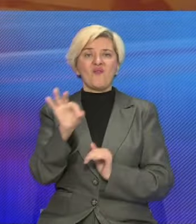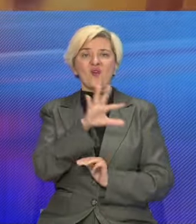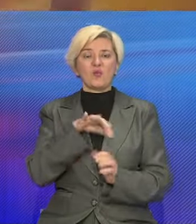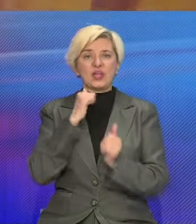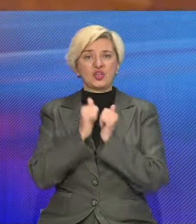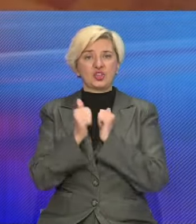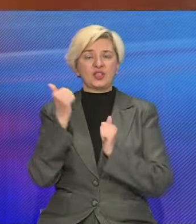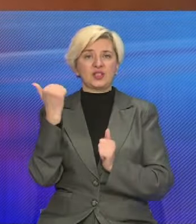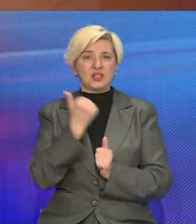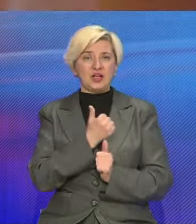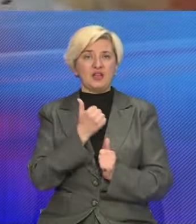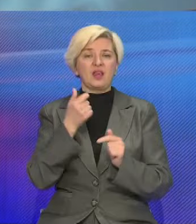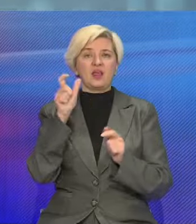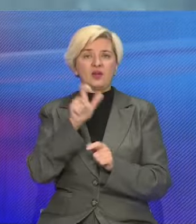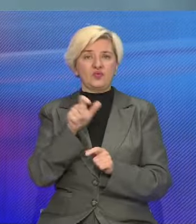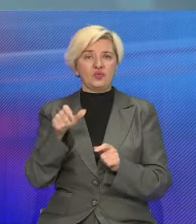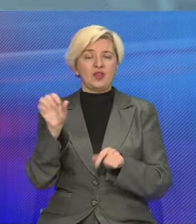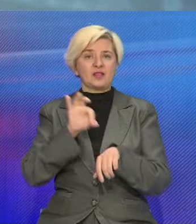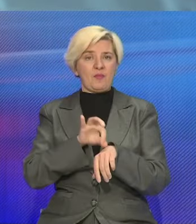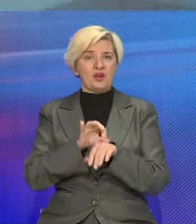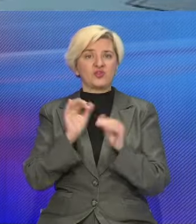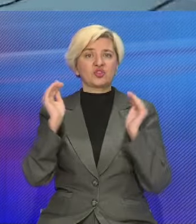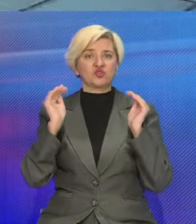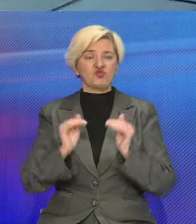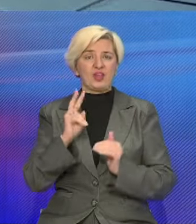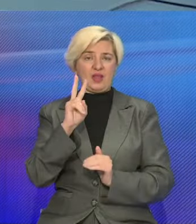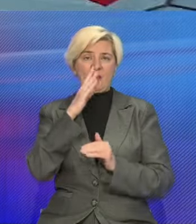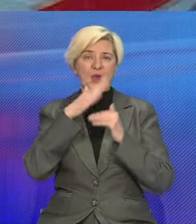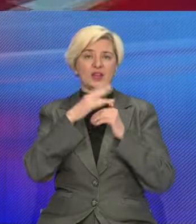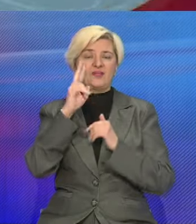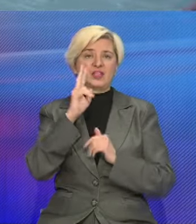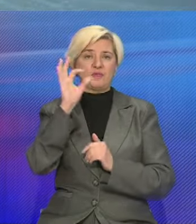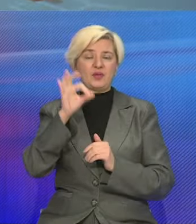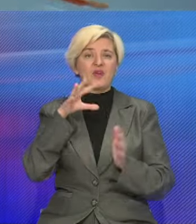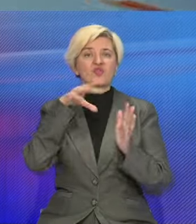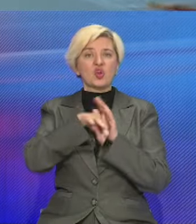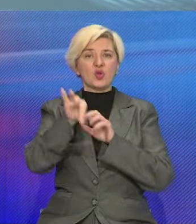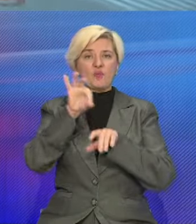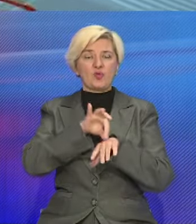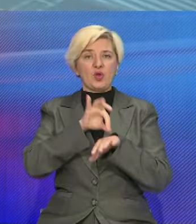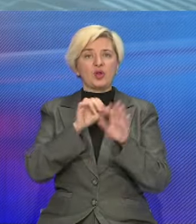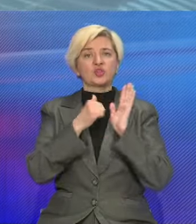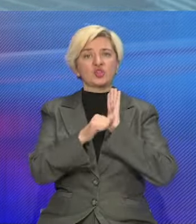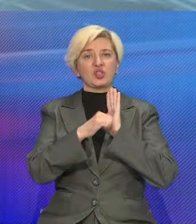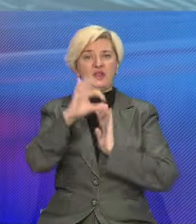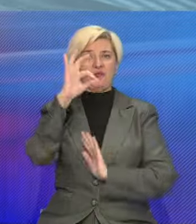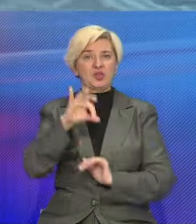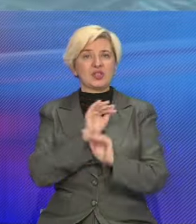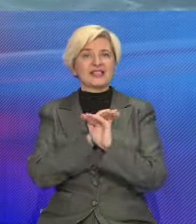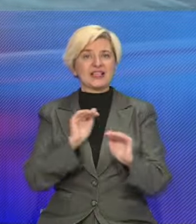щодзень таких пацієнтів становиться менш амально 20%. В сирот хворих 60% дітей і подлітків.